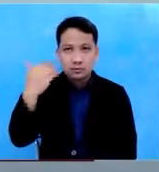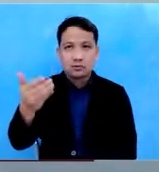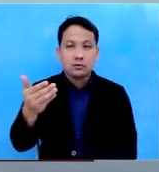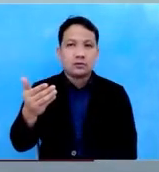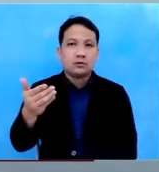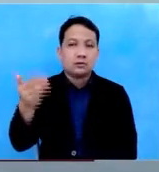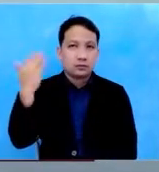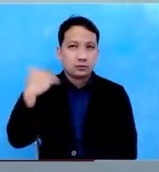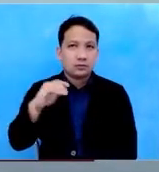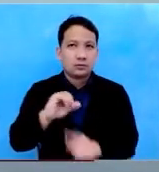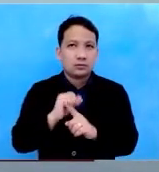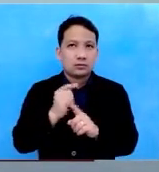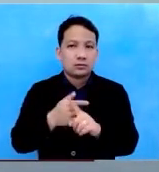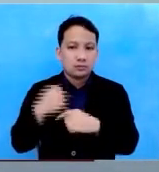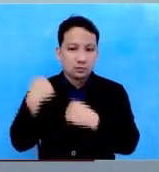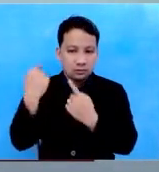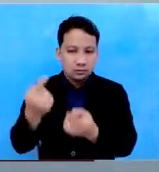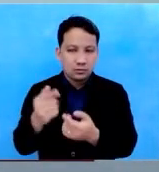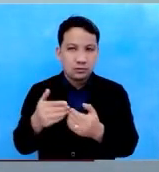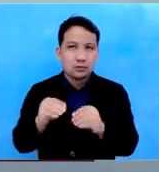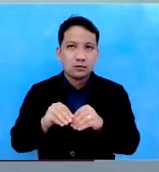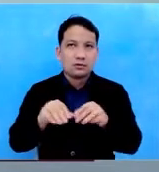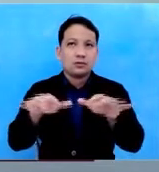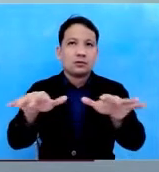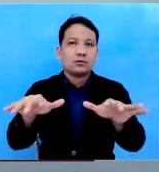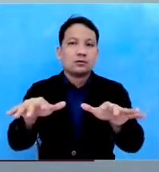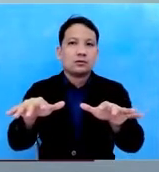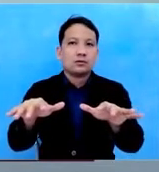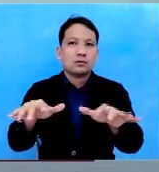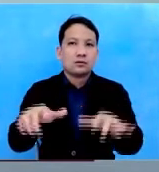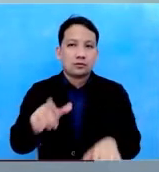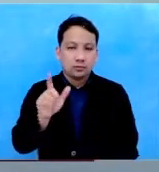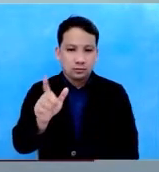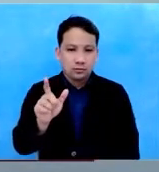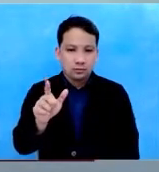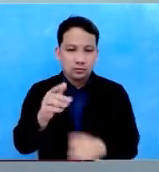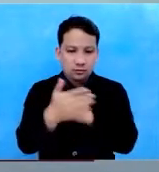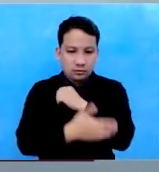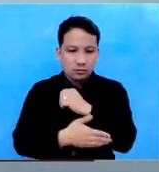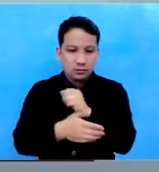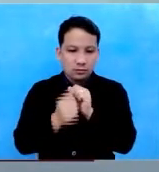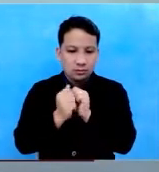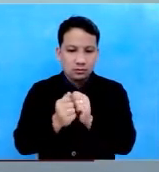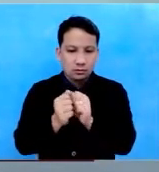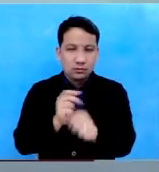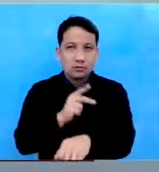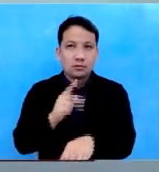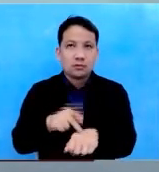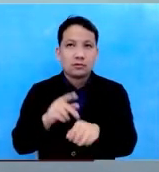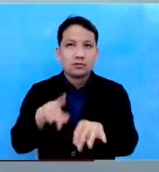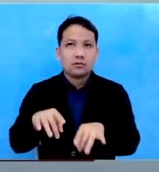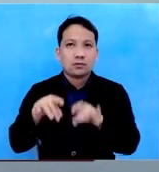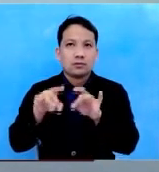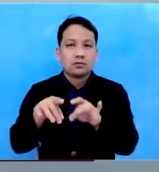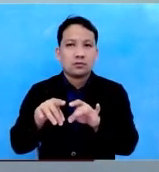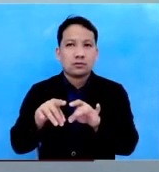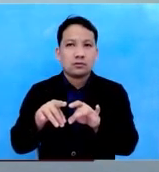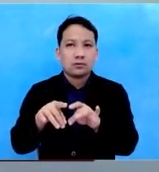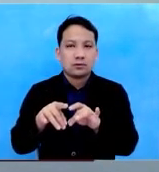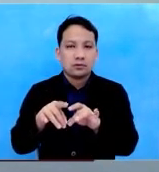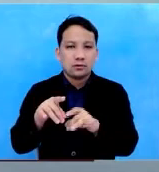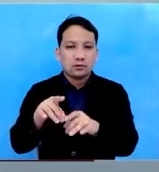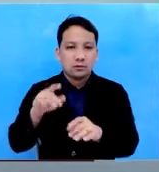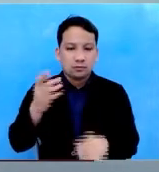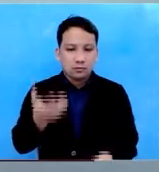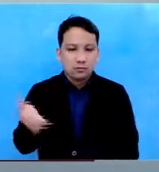Agosto. At mula po noon, kumalat na ito sa halos 20 bansa kasama ng Pilipinas, Australia, Bangladesh, Denmark, Japan,